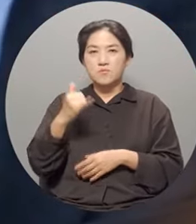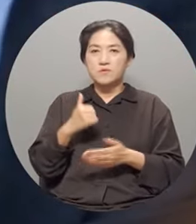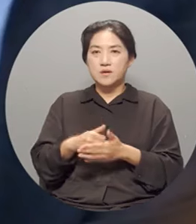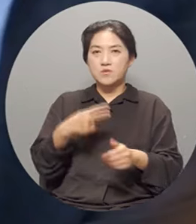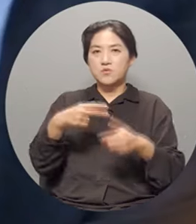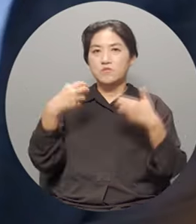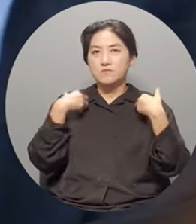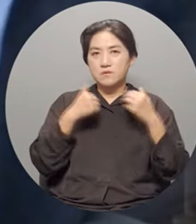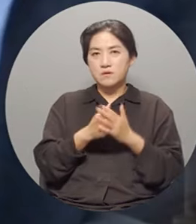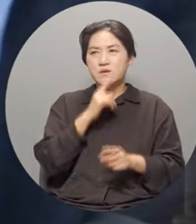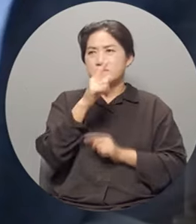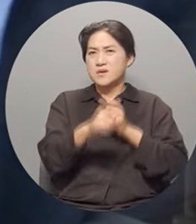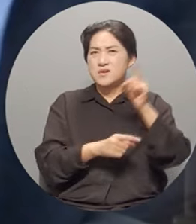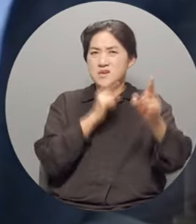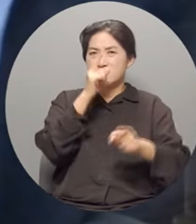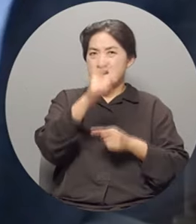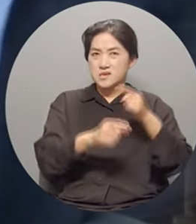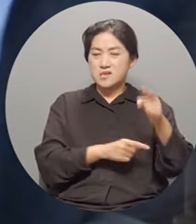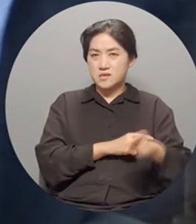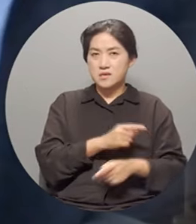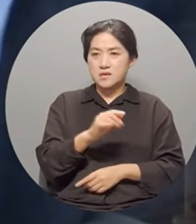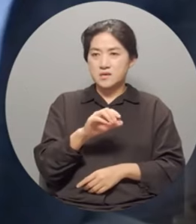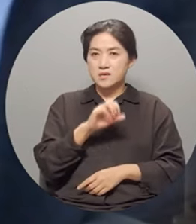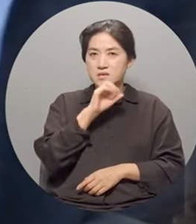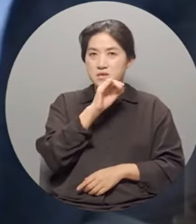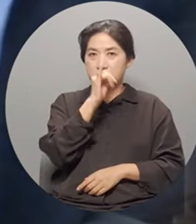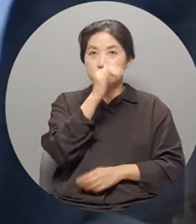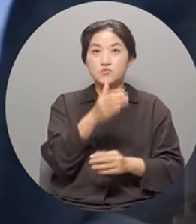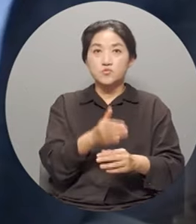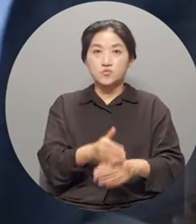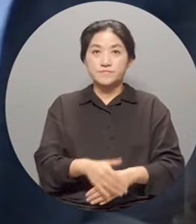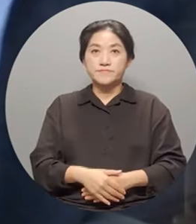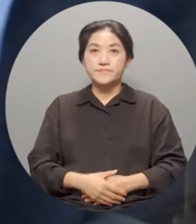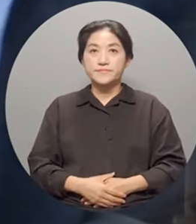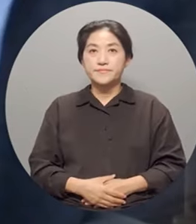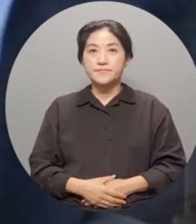관할 교육청에 잇따라 항의 민원을 제기하고 있습니다. MBC 뉴스 이혜리입니다.